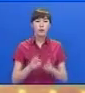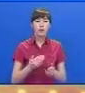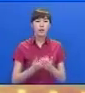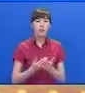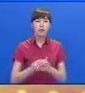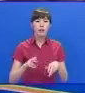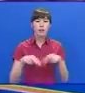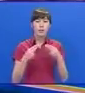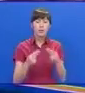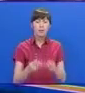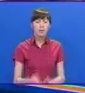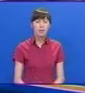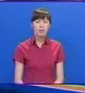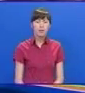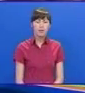таратты.